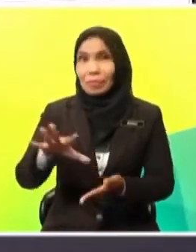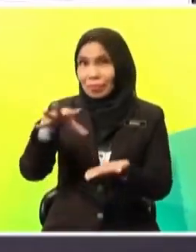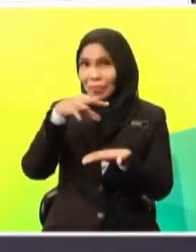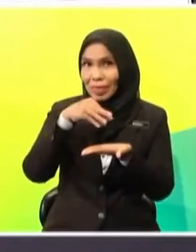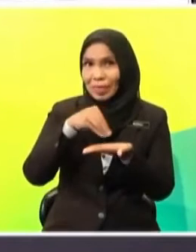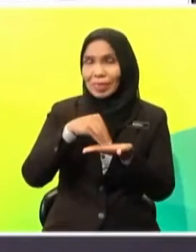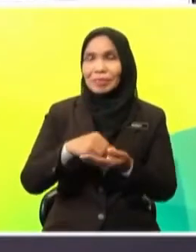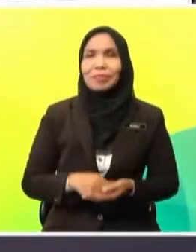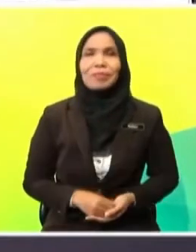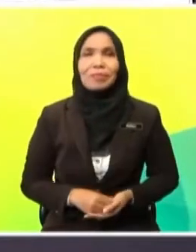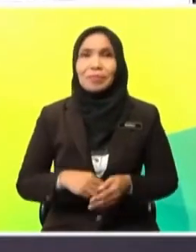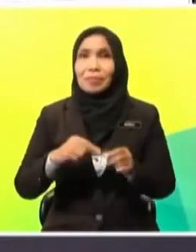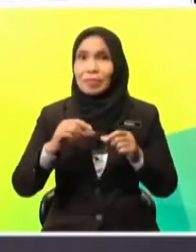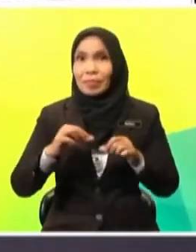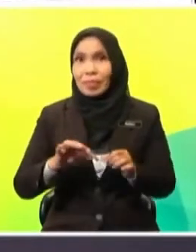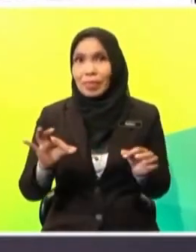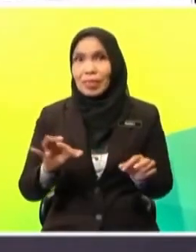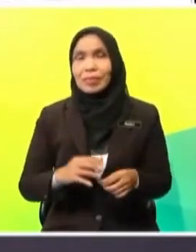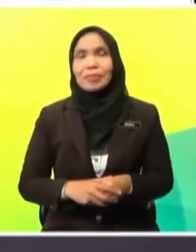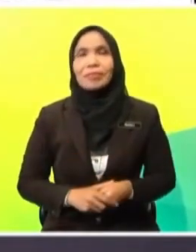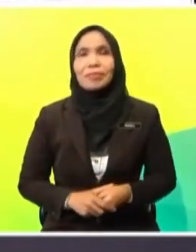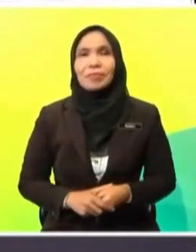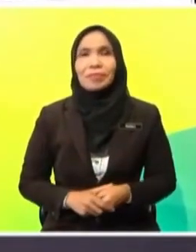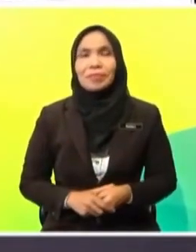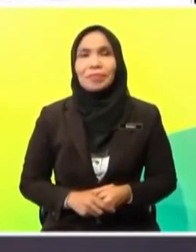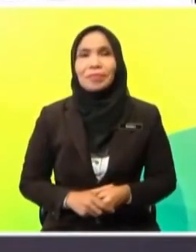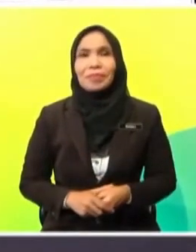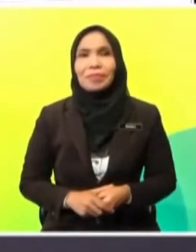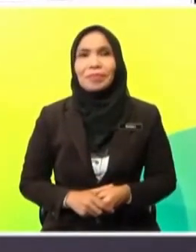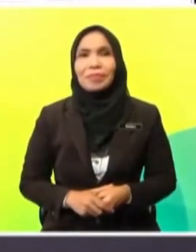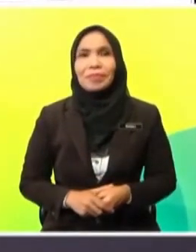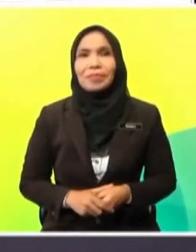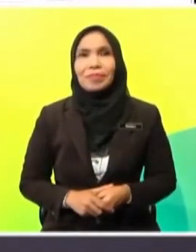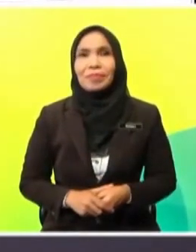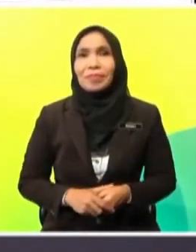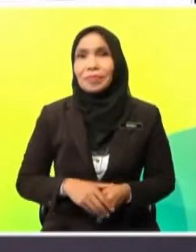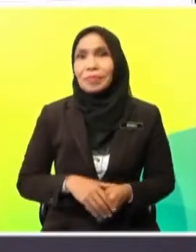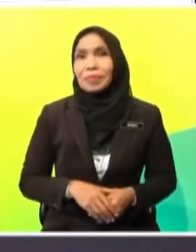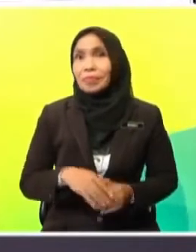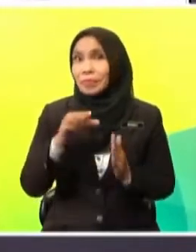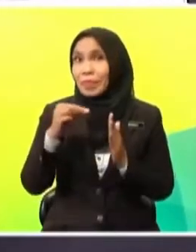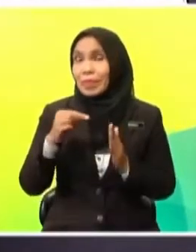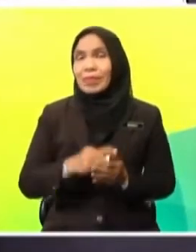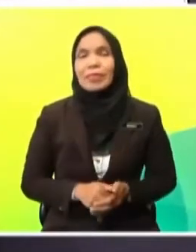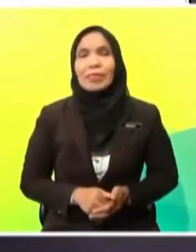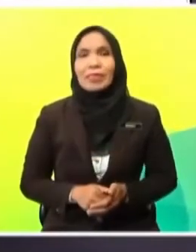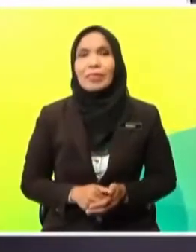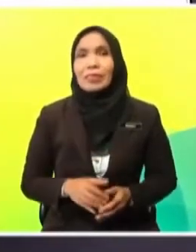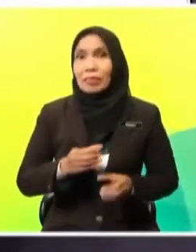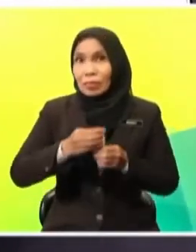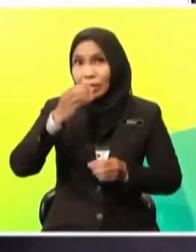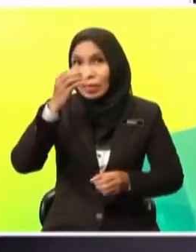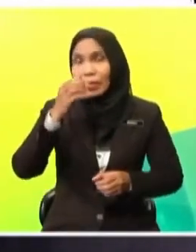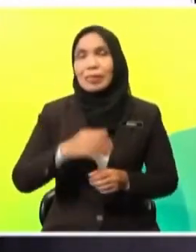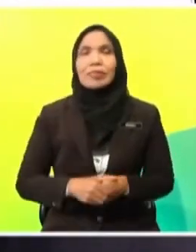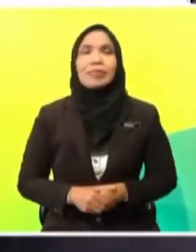Oke kayu pilih berkata engkau kalau baik dan juga perkataan